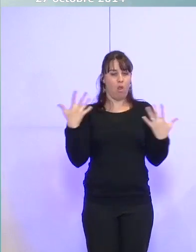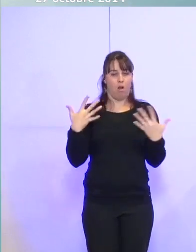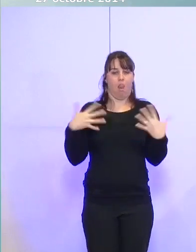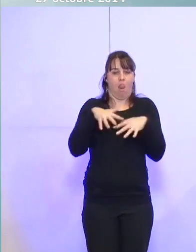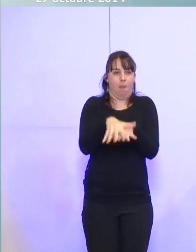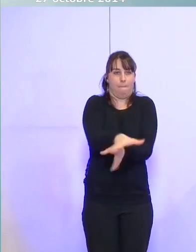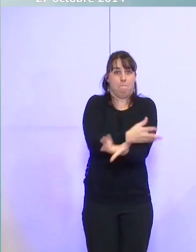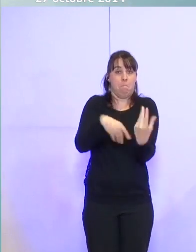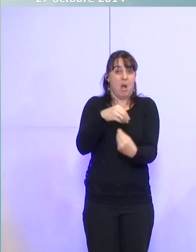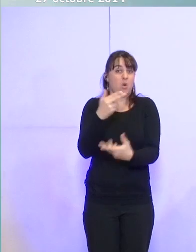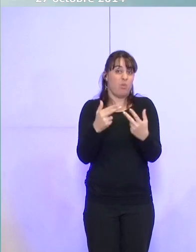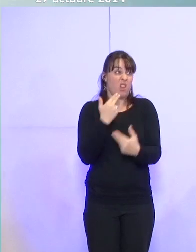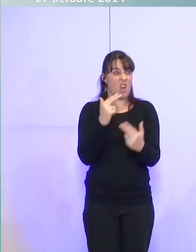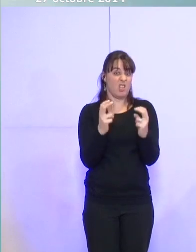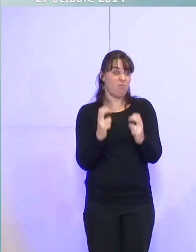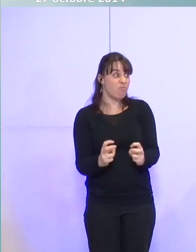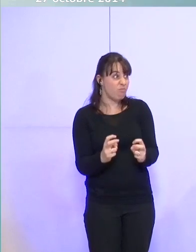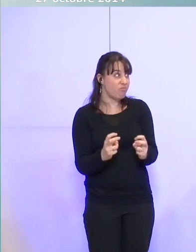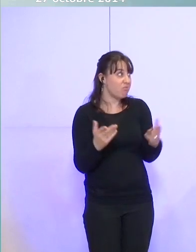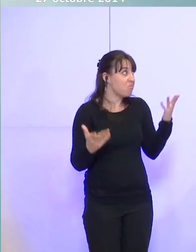quelque chose qui sera peut-être moins bien?